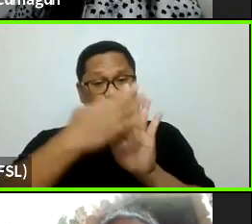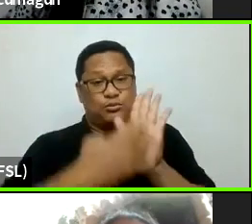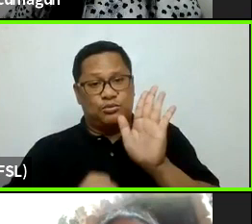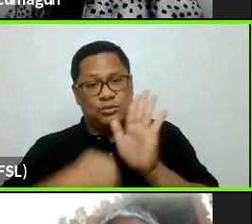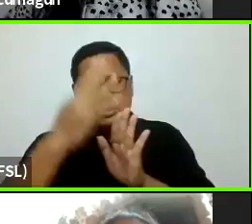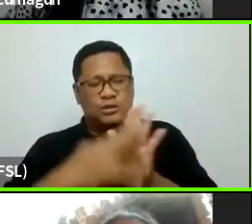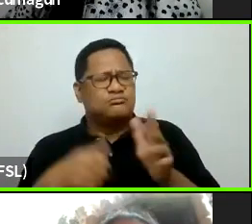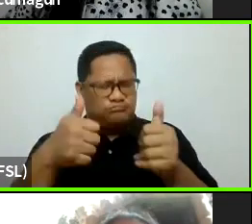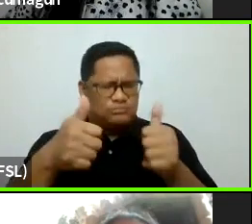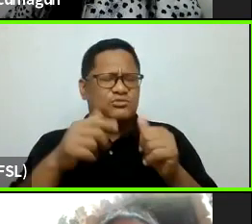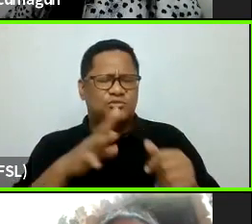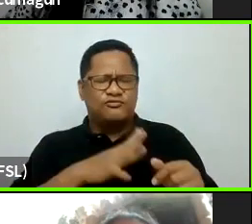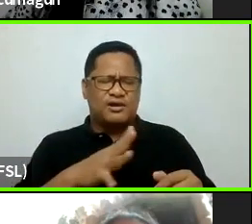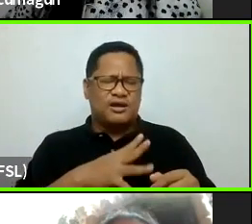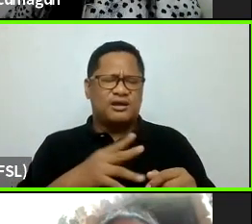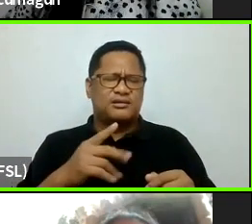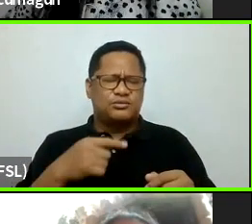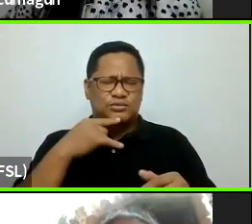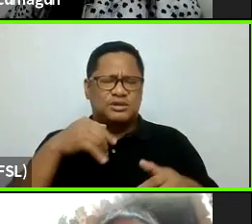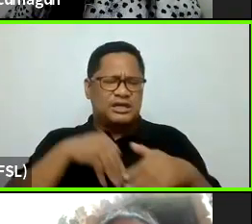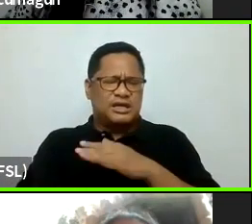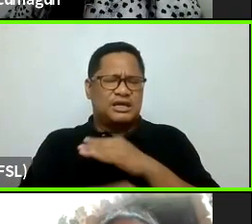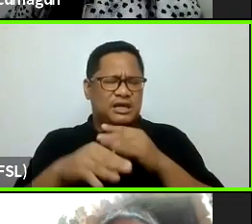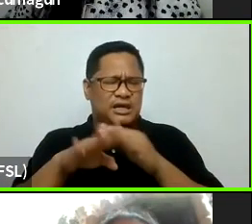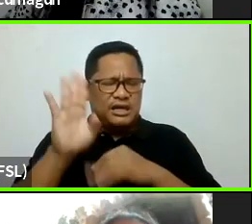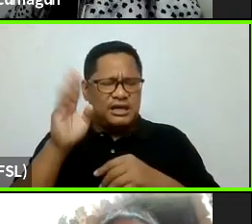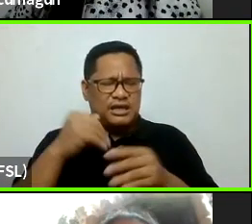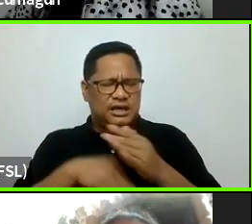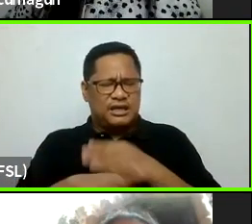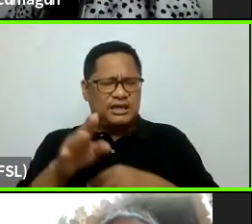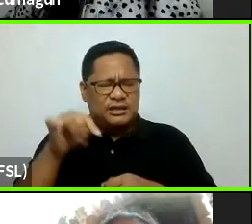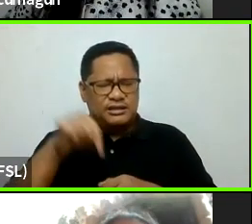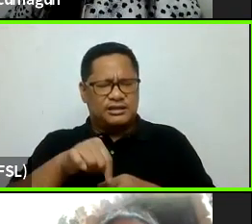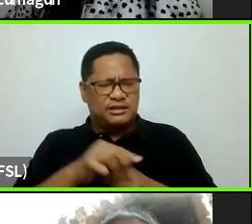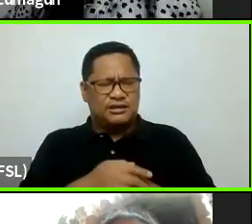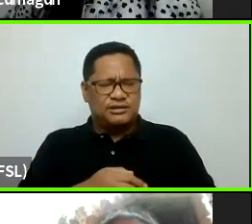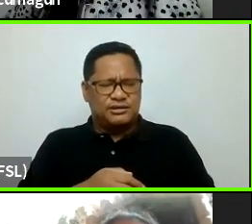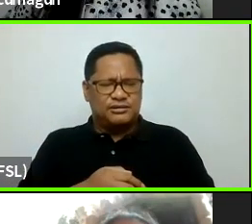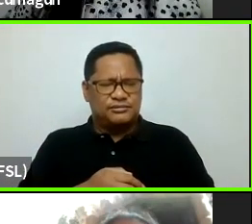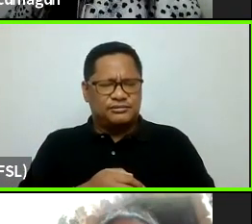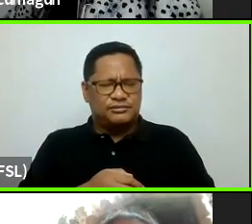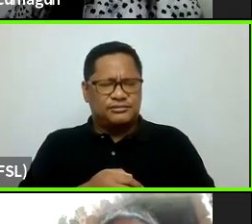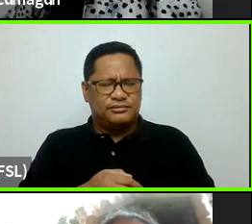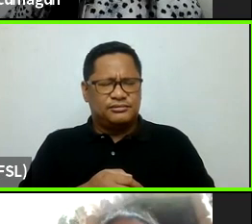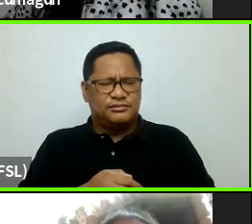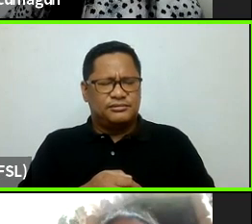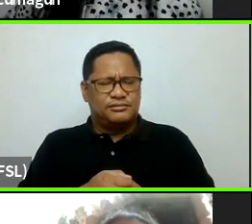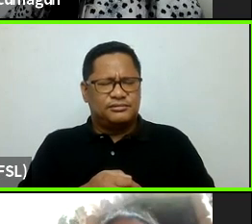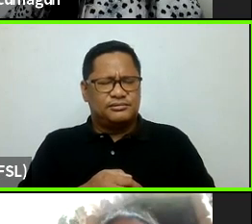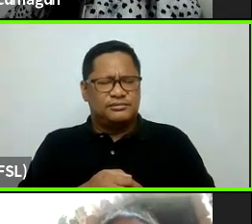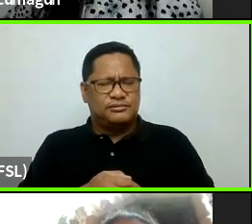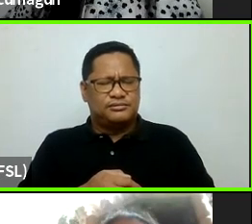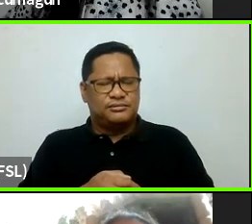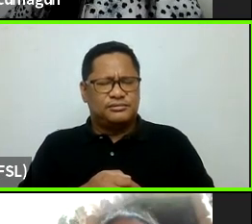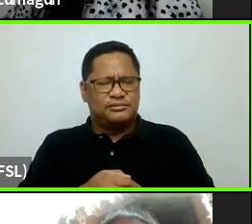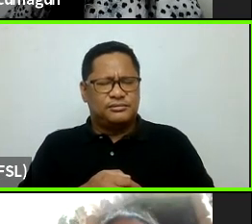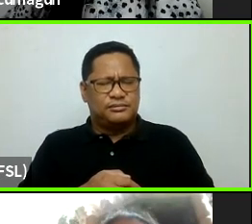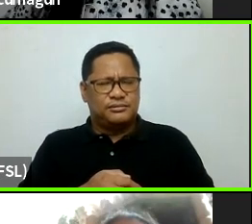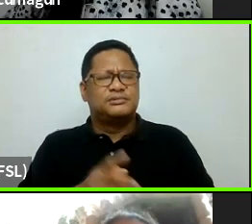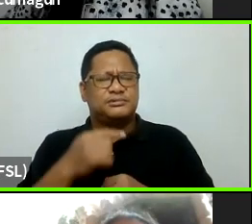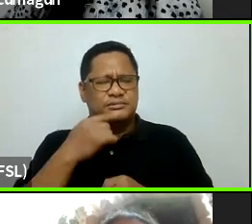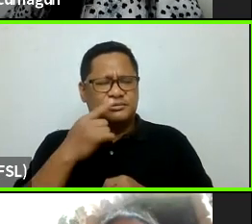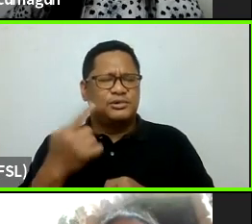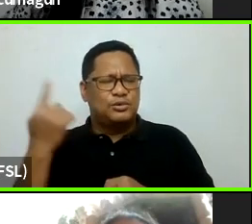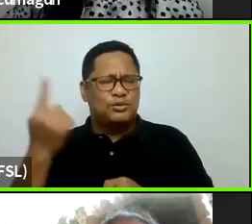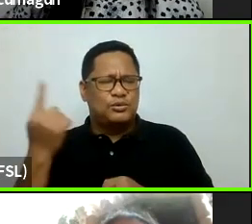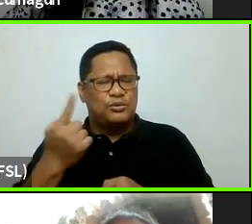mo. Araw-araw may pumapasok ka. Ngayon, pagka wala kang tanggap, may pumapasok pa rin araw-araw. Yun ang lagi